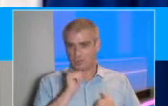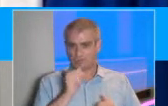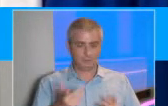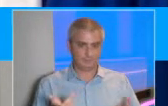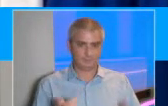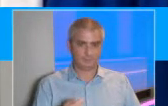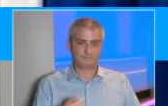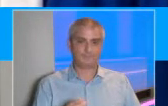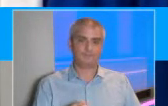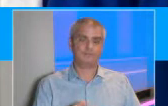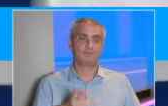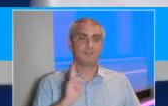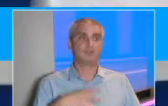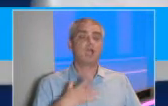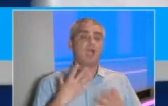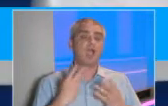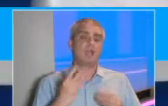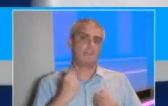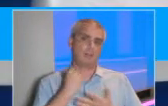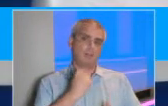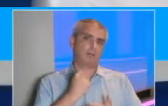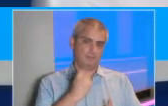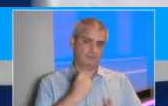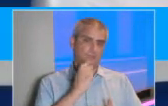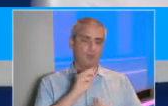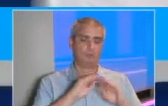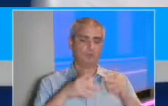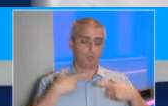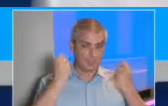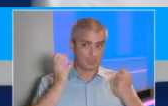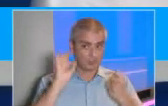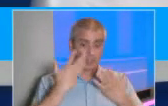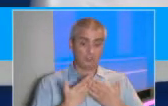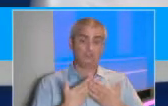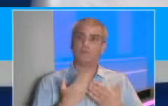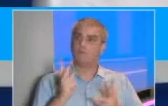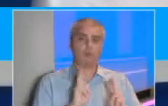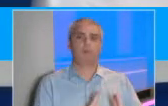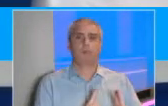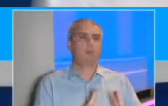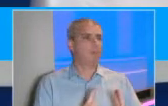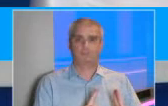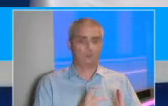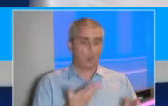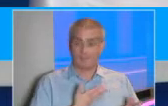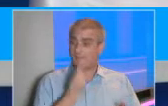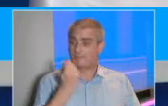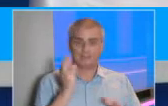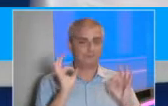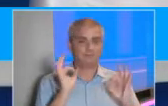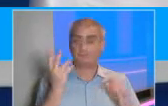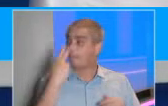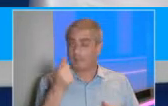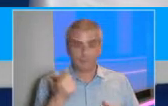בחירות, כי יש המון תקציבים של מוסדות החינוך שלהם, של ישיבות, שהם פשוט תקועים, הם לא מקבלים כספים,